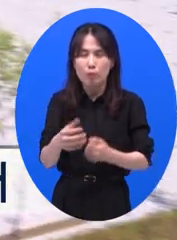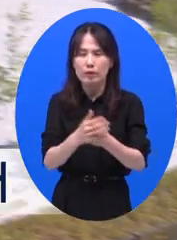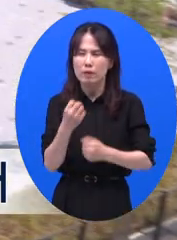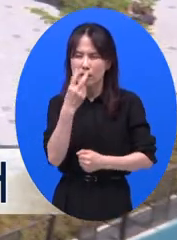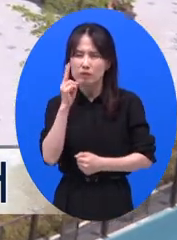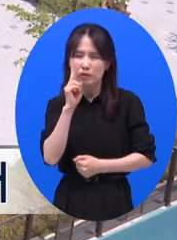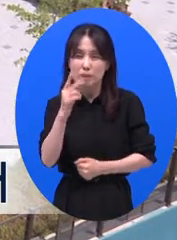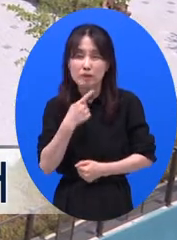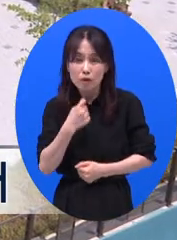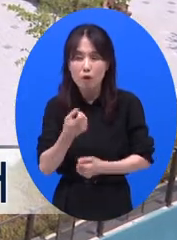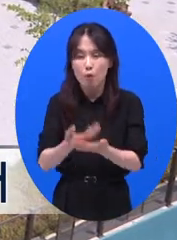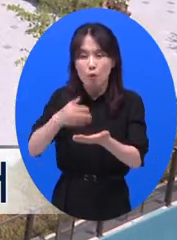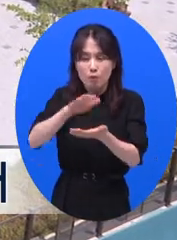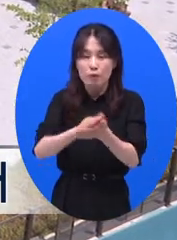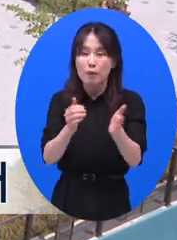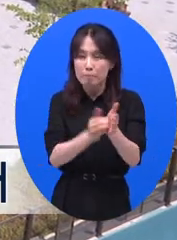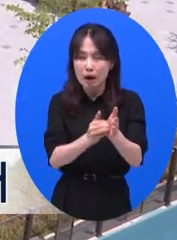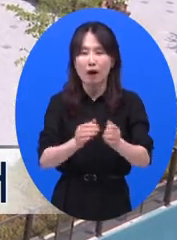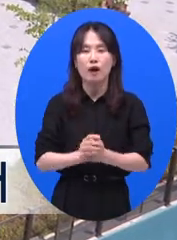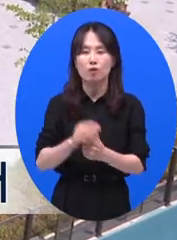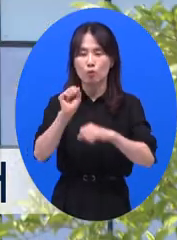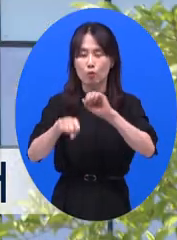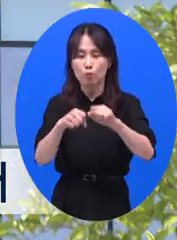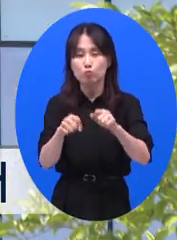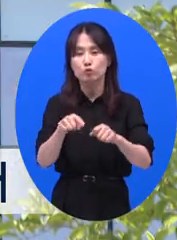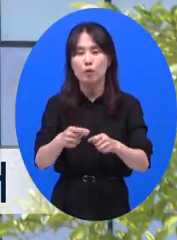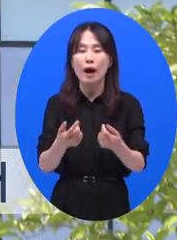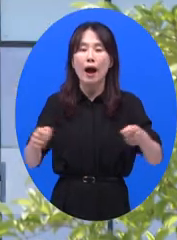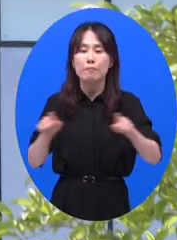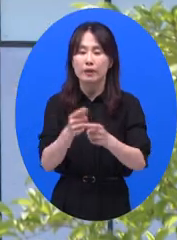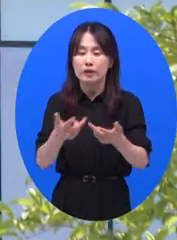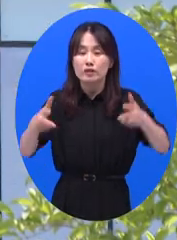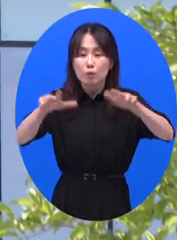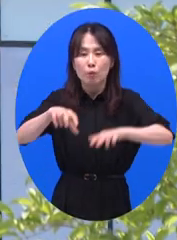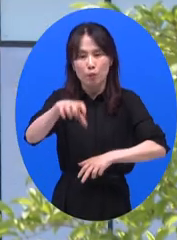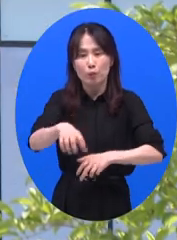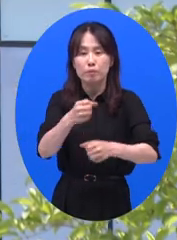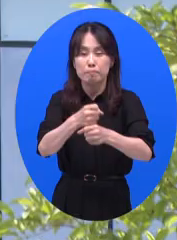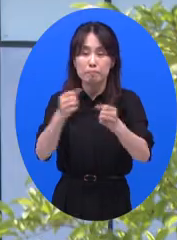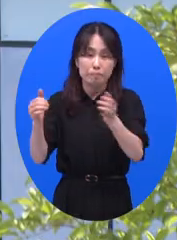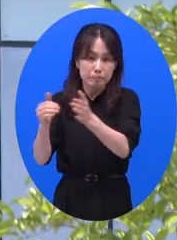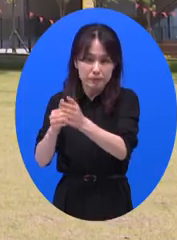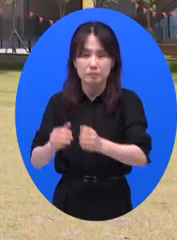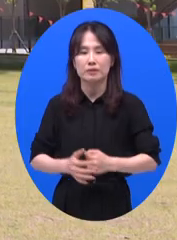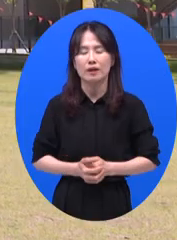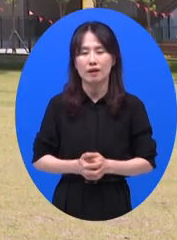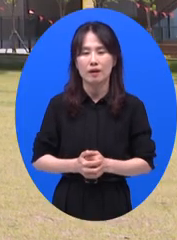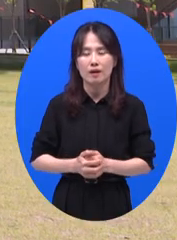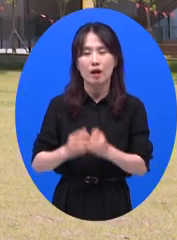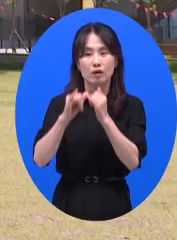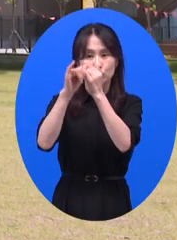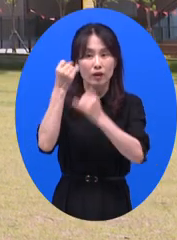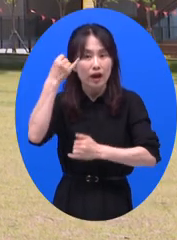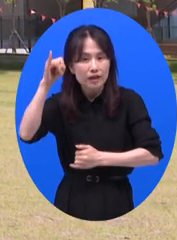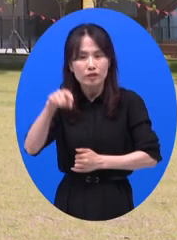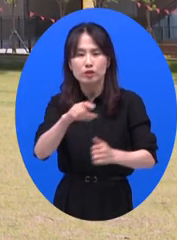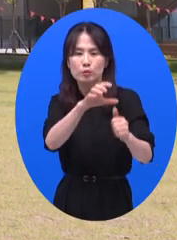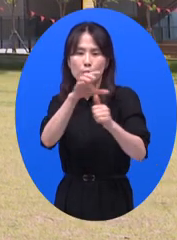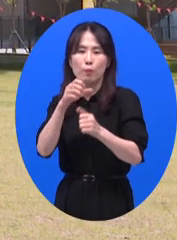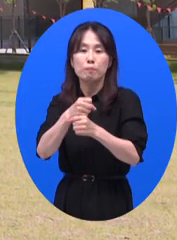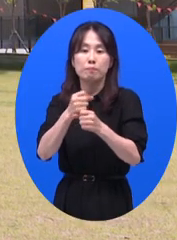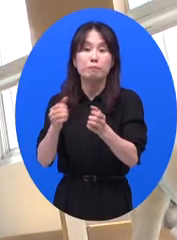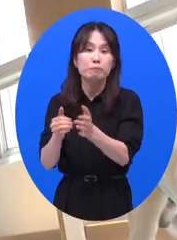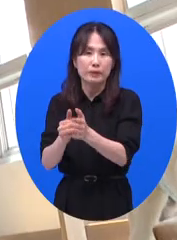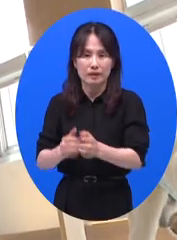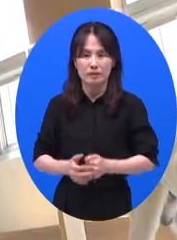있어 앞 추가 심했는데 보수공사를 하고 반려동물 테마파크를 지었습니다 2016년 창조 경기 오디션에서 수상한 아이디어가